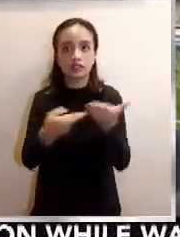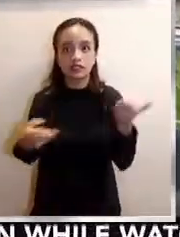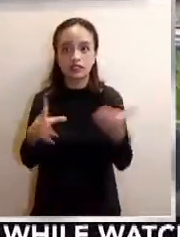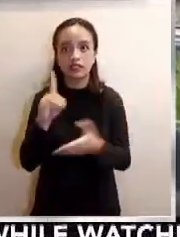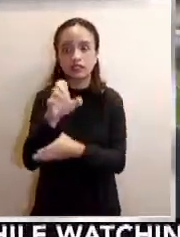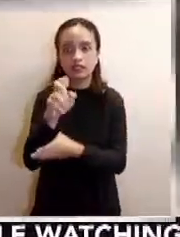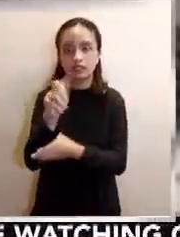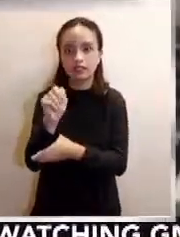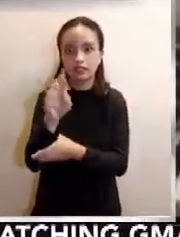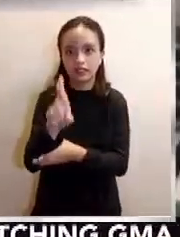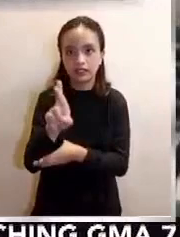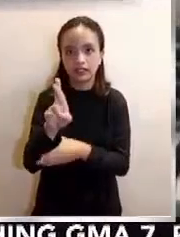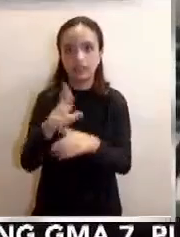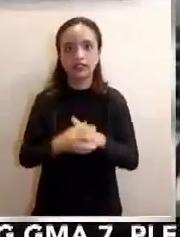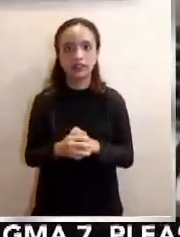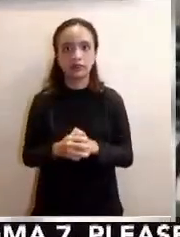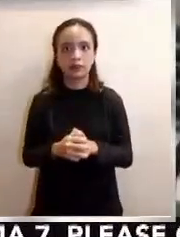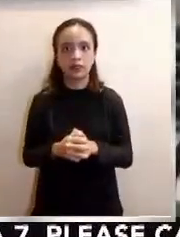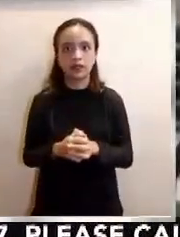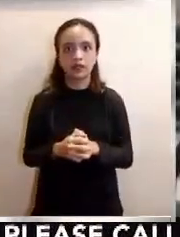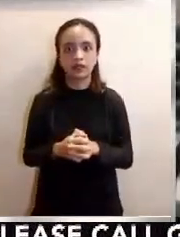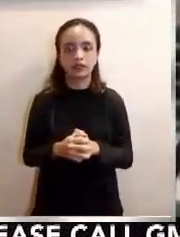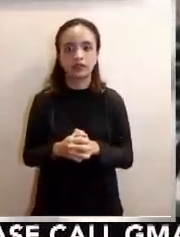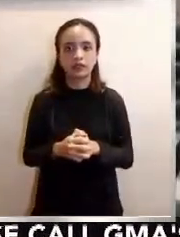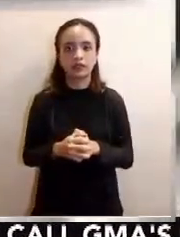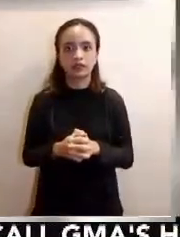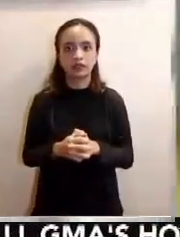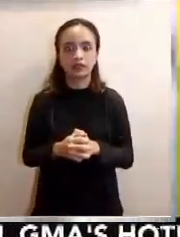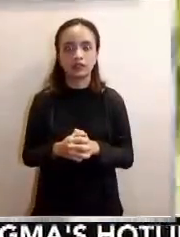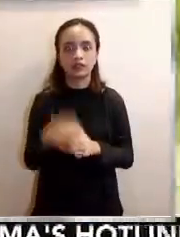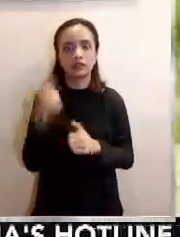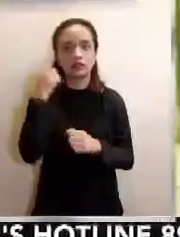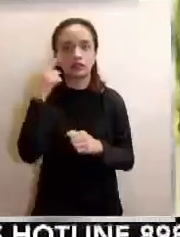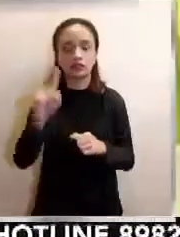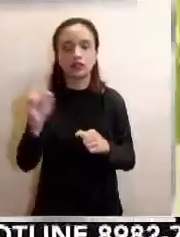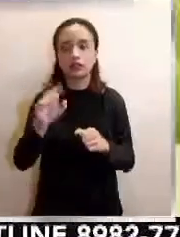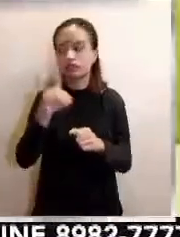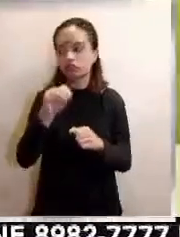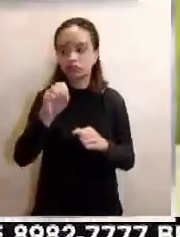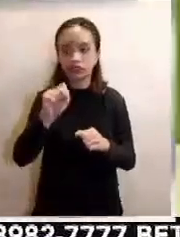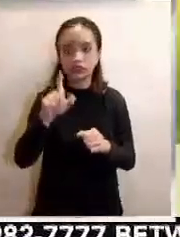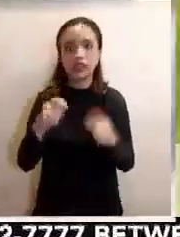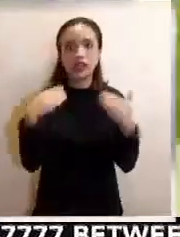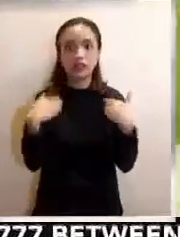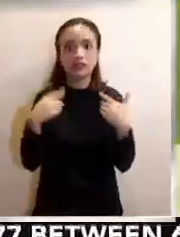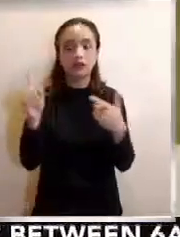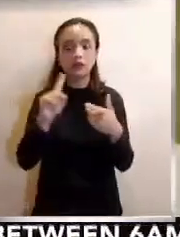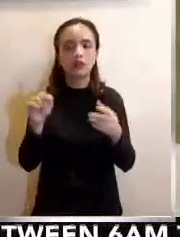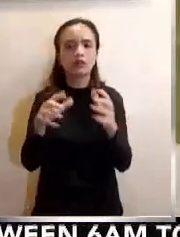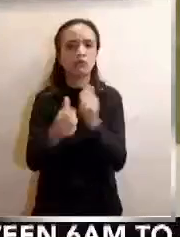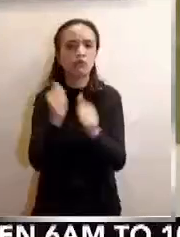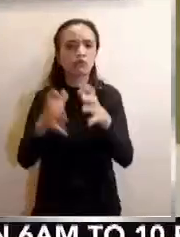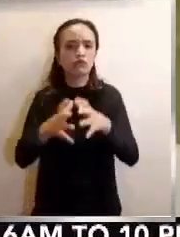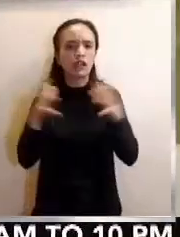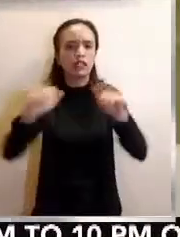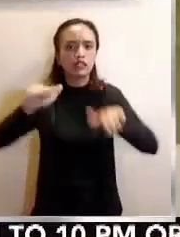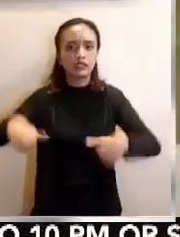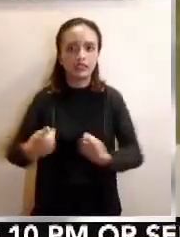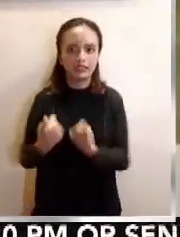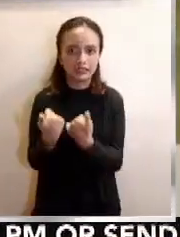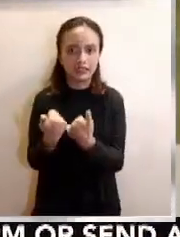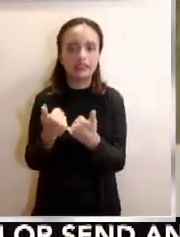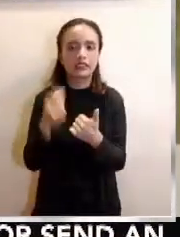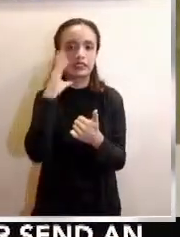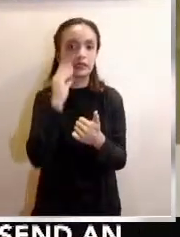meeting kaninang umaga. Kabila sa may nilatag na programa ng DOST, may kinalaman sa pinakamalalaking hamong hinaharap ng bansa ngayon tulad